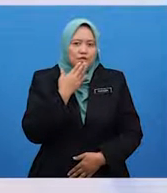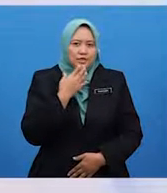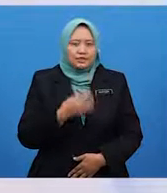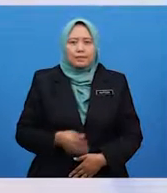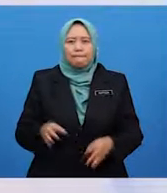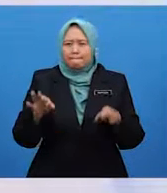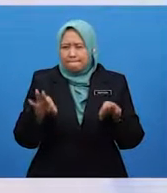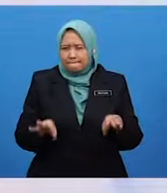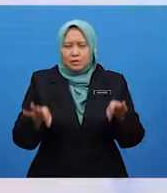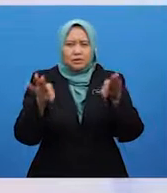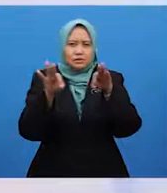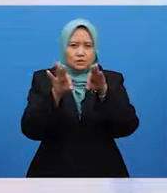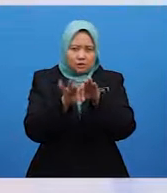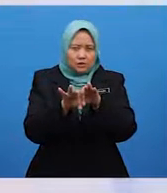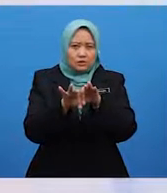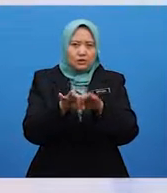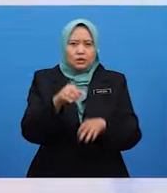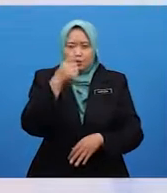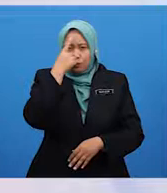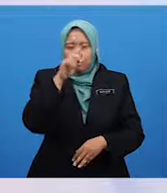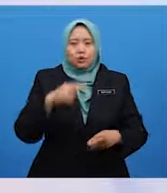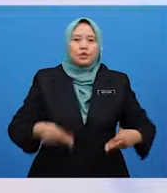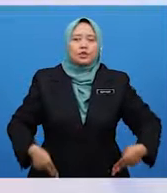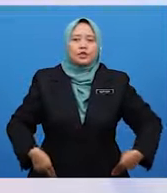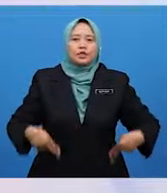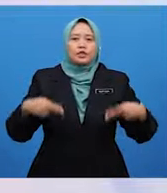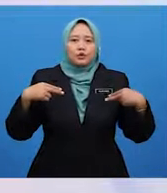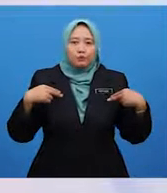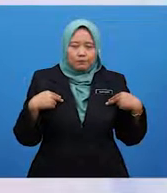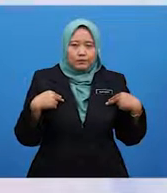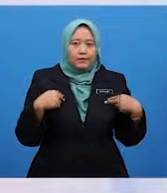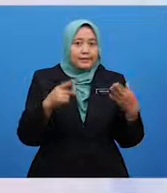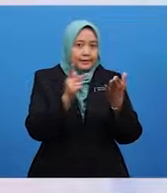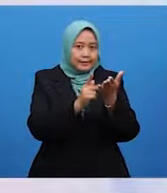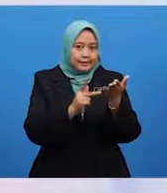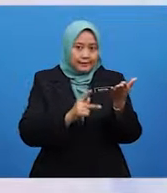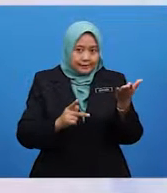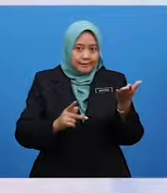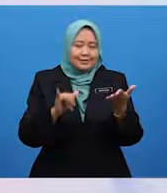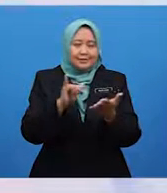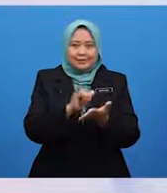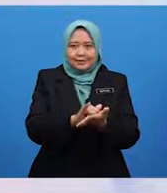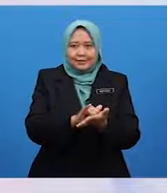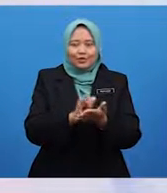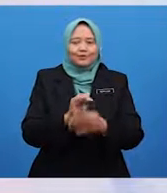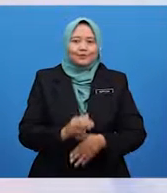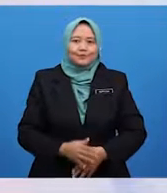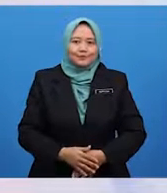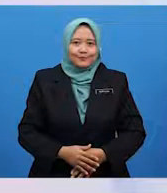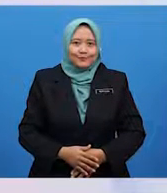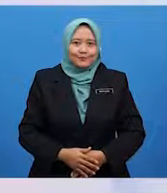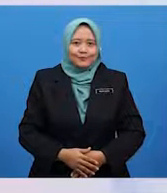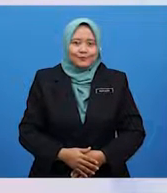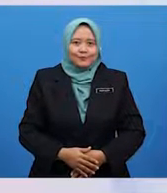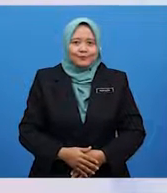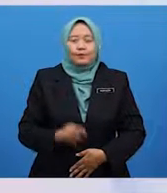komposisi amat memainkan peranan untuk menghidupkan sesebuah karya. Jadi pada paparan yang berikut ni, supaya kita pelajar-pelajar kita